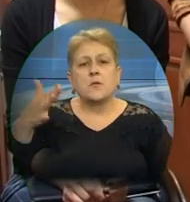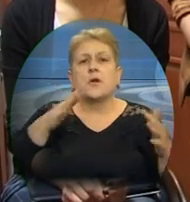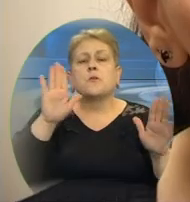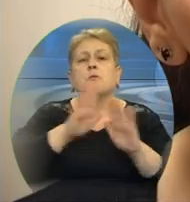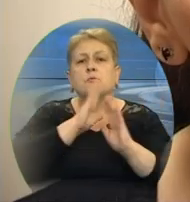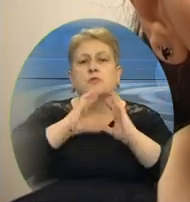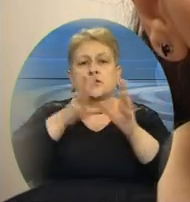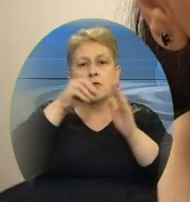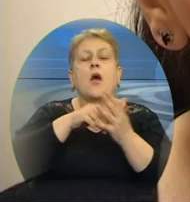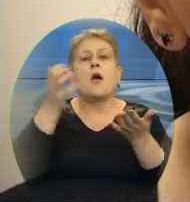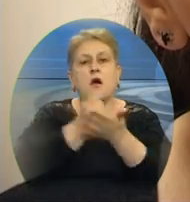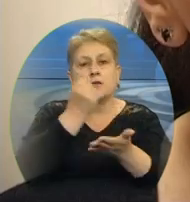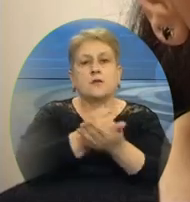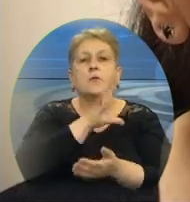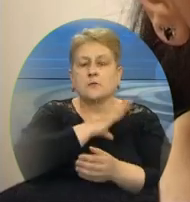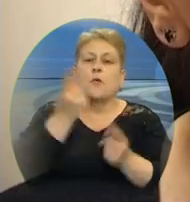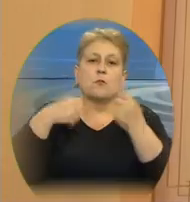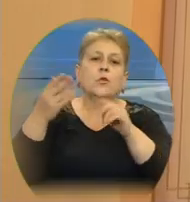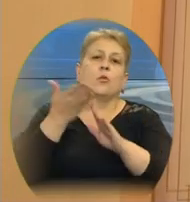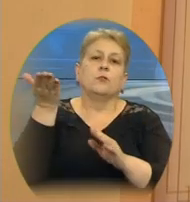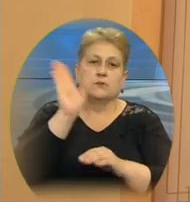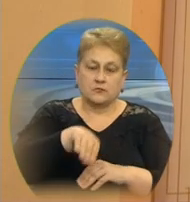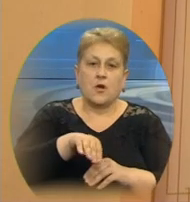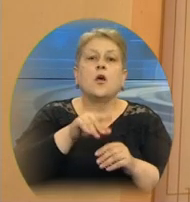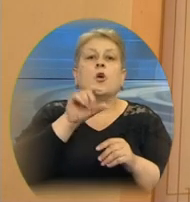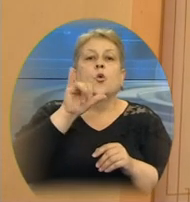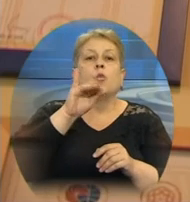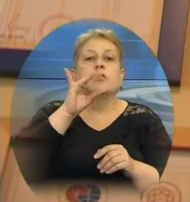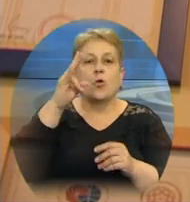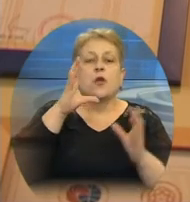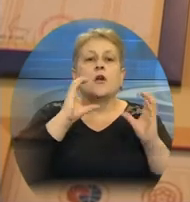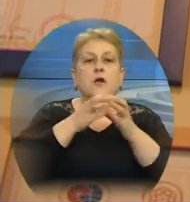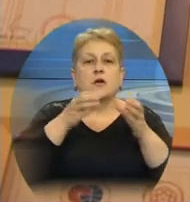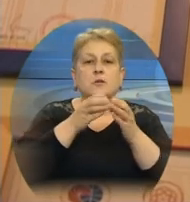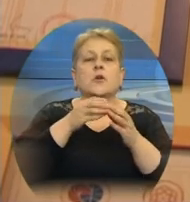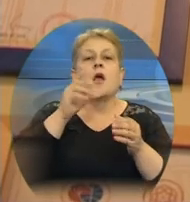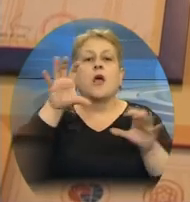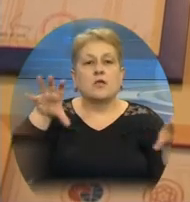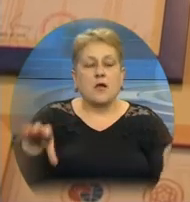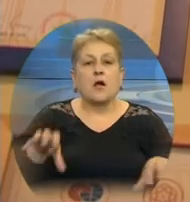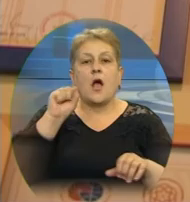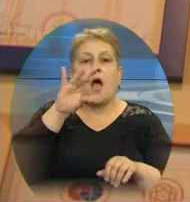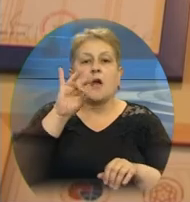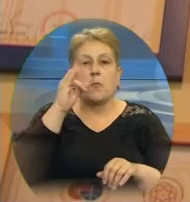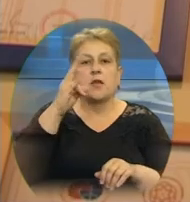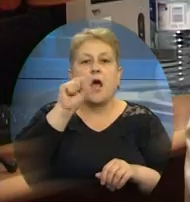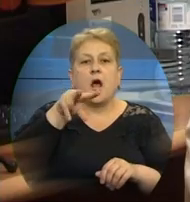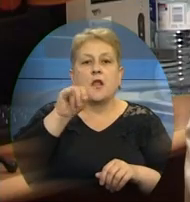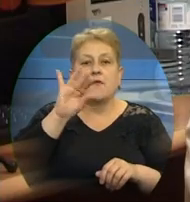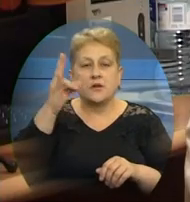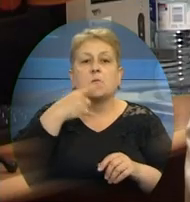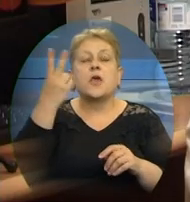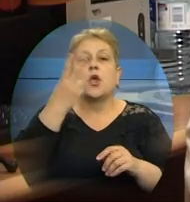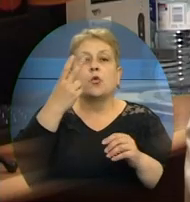միջազգային մրցույթների եւ հաղթանակներով վերադառնում տուն, ասում է Ունիսոն հասարակական կազմակերպության նախագահ Արմեն Ալավերդյանը։